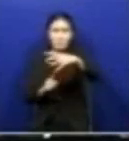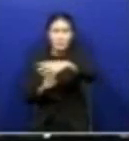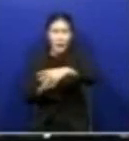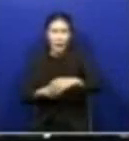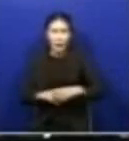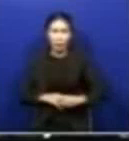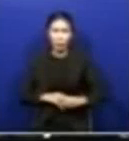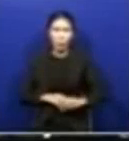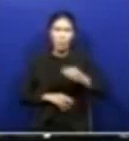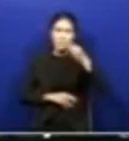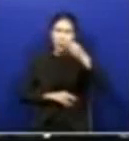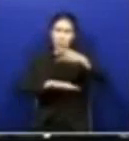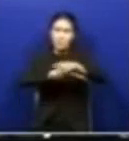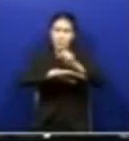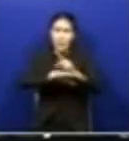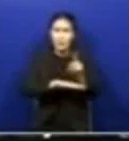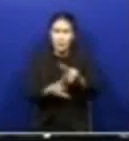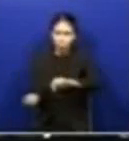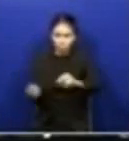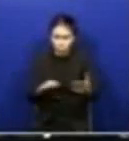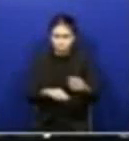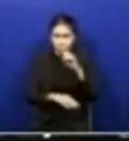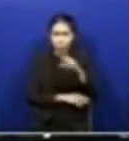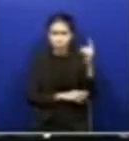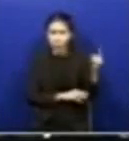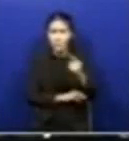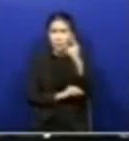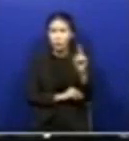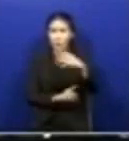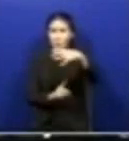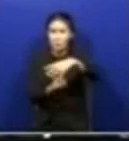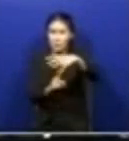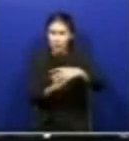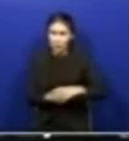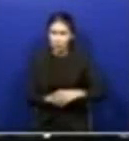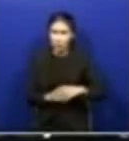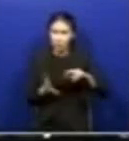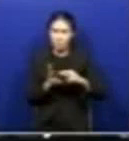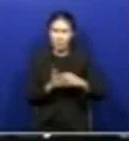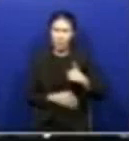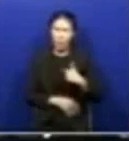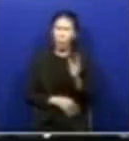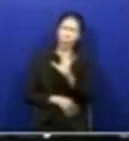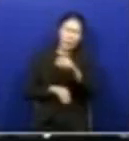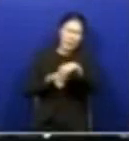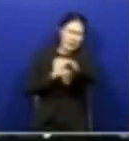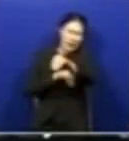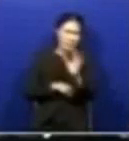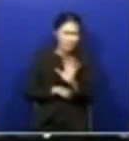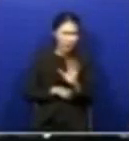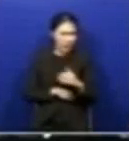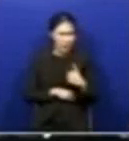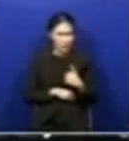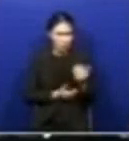ที่นครพนมให้เขามาเที่ยวอยู่ที่พัทยานี่อสมไม่หรอกครับเอาแต่เขาทิ้งลูกทิ้งผัวเข